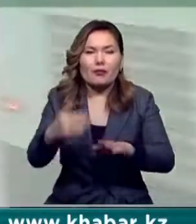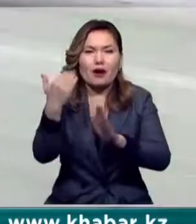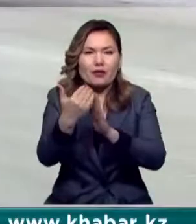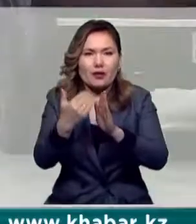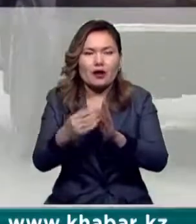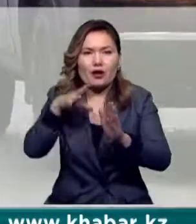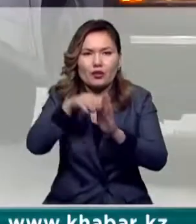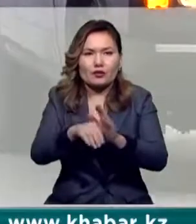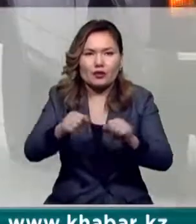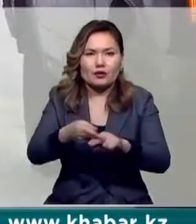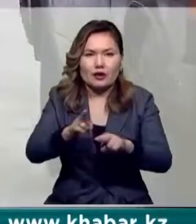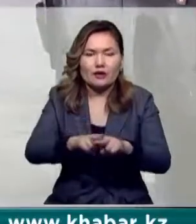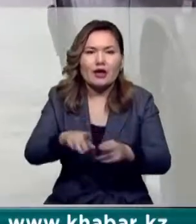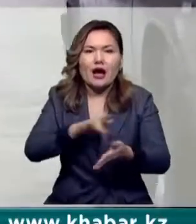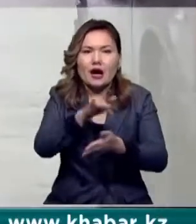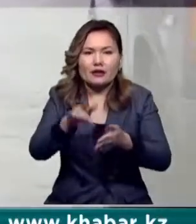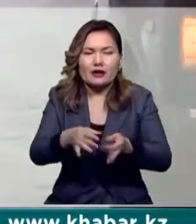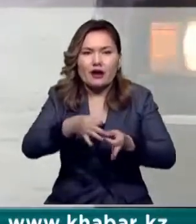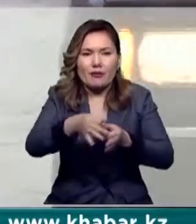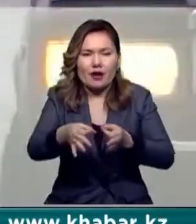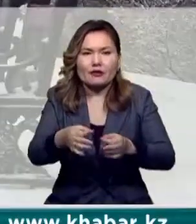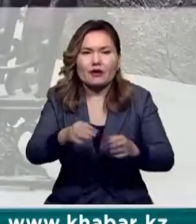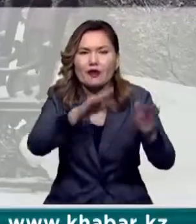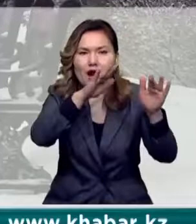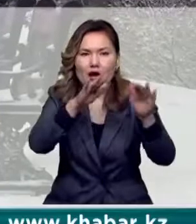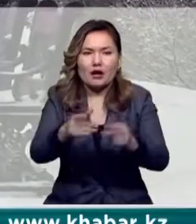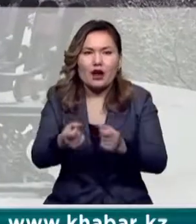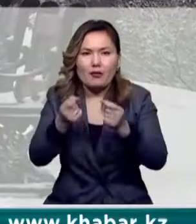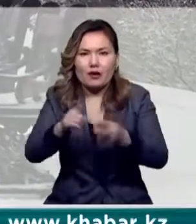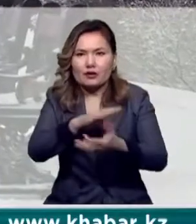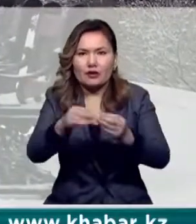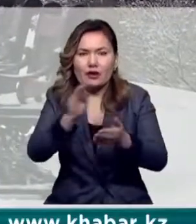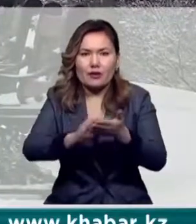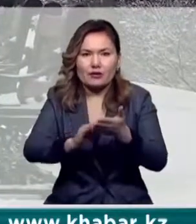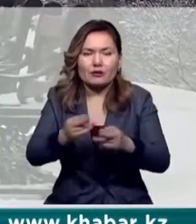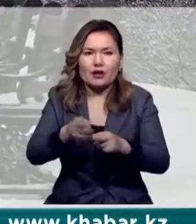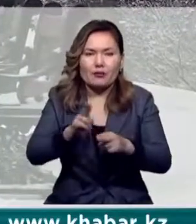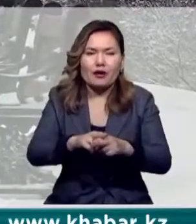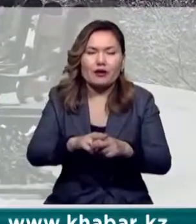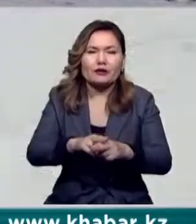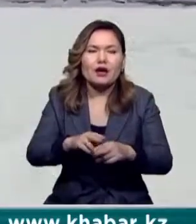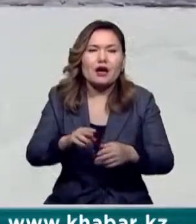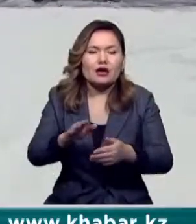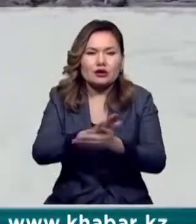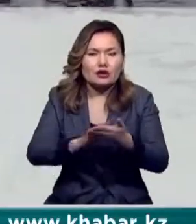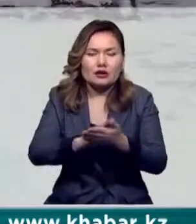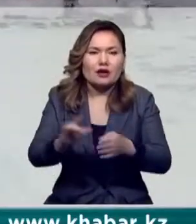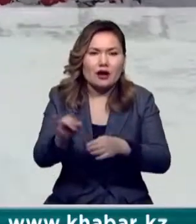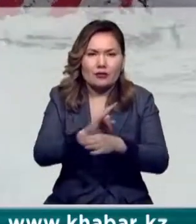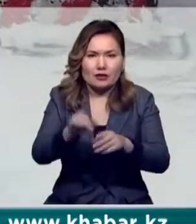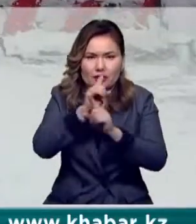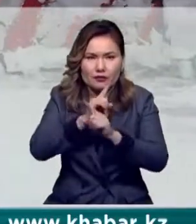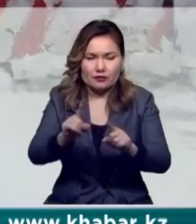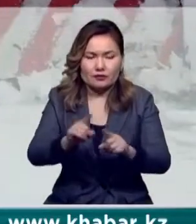кіре алады. Бұрынғыдай қала сыртына шығарылған қардың мөлшерін қосып жазып, жалған ақпарат берудің енді жолы кесіледі